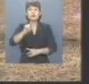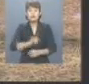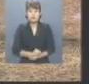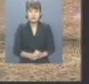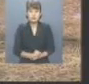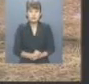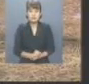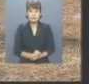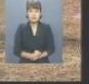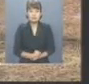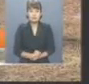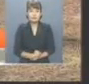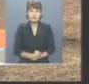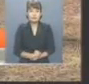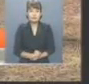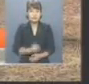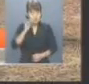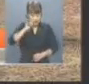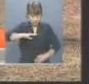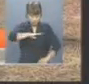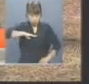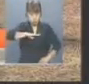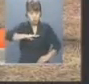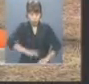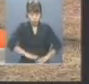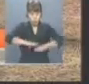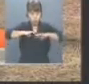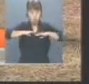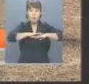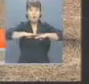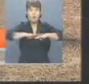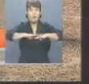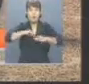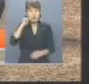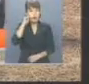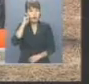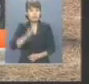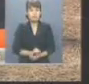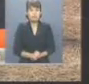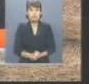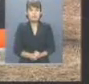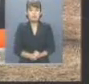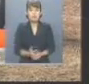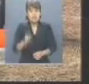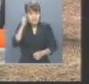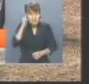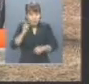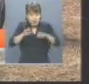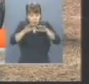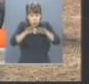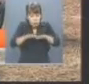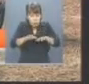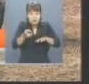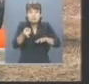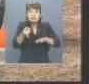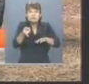ระด ับ น้ำเป็นไงบ้าง ก็ระดับน้ำก็อยู่ระดับหน้าอกนะครับ ต้องมีแนวโน้มจะลดลงไหม ครับก็มีลดลงมาหน่อยนึงครับ ลดประมาณที